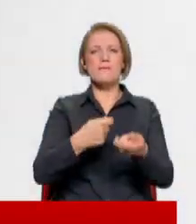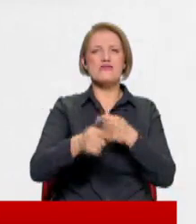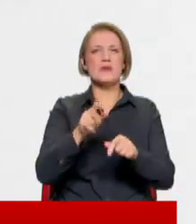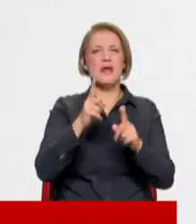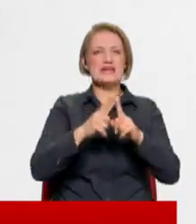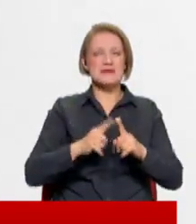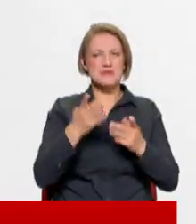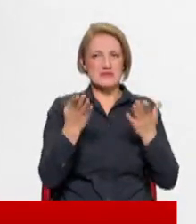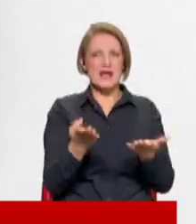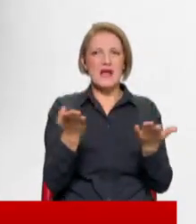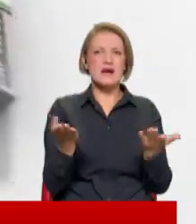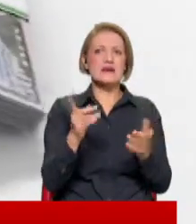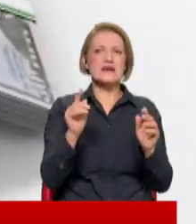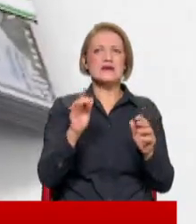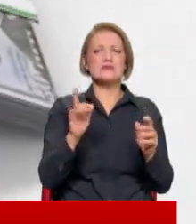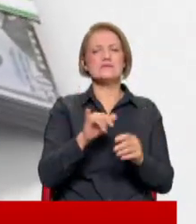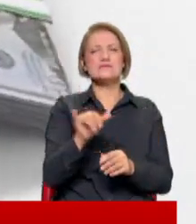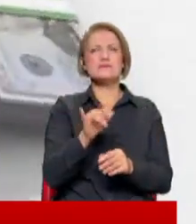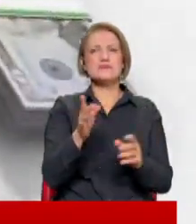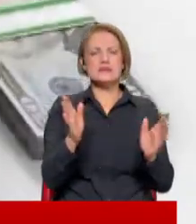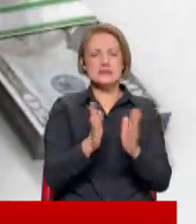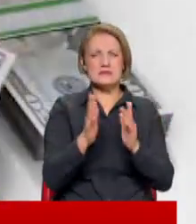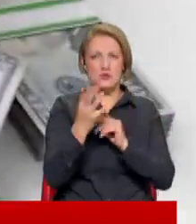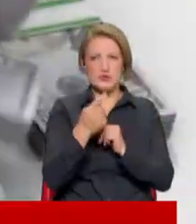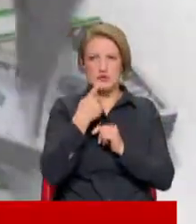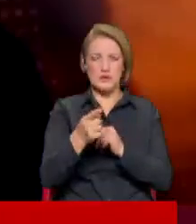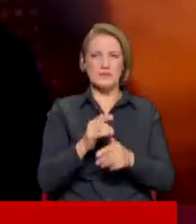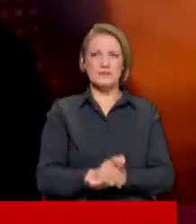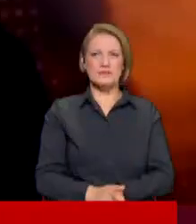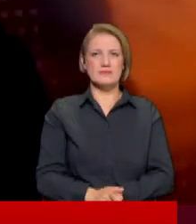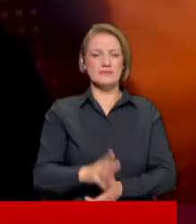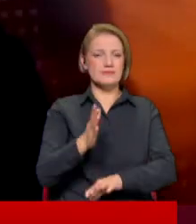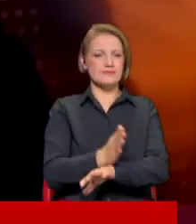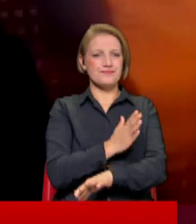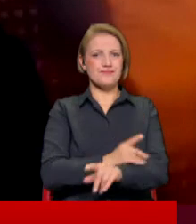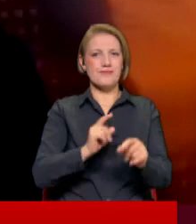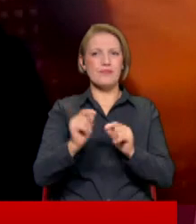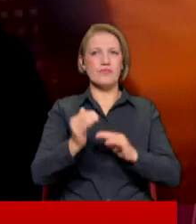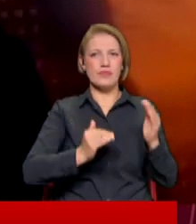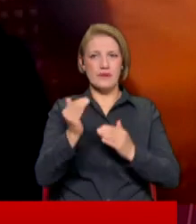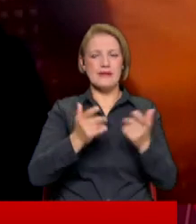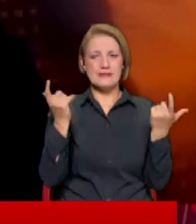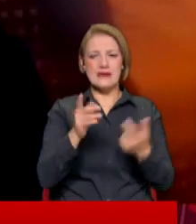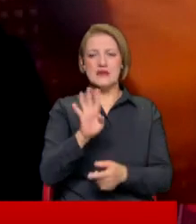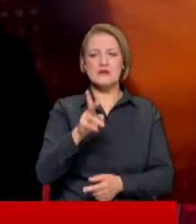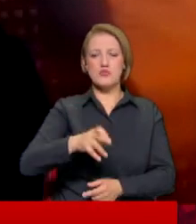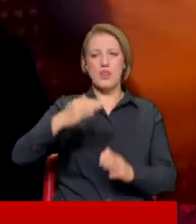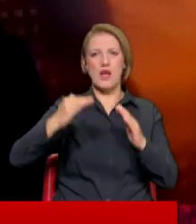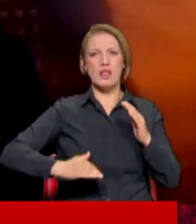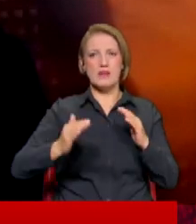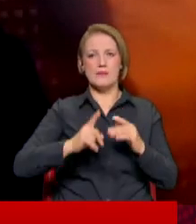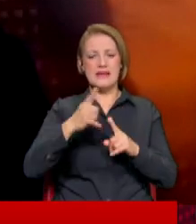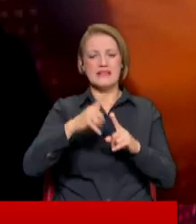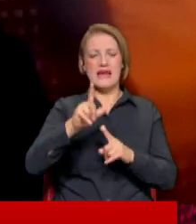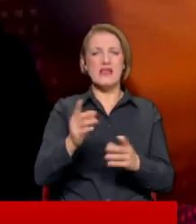üzerinde etkisinin kısıtlı olacağı görüşünde Profesör Doktor Yalçın Karatepe. Vatandaşın enflasyonun neredeyse 40 puan altında bir